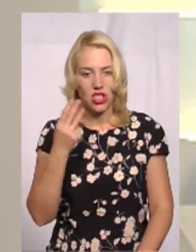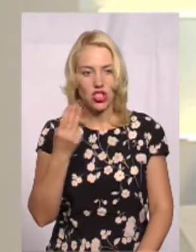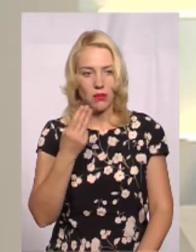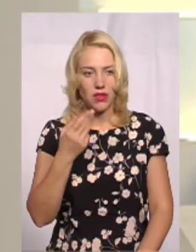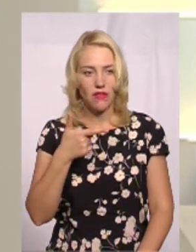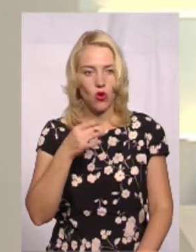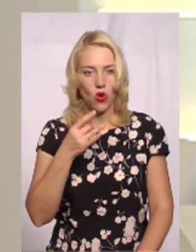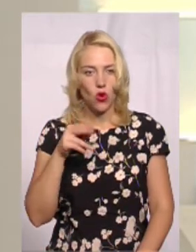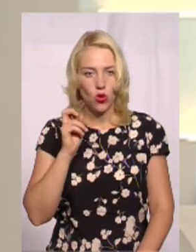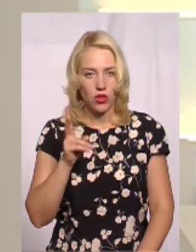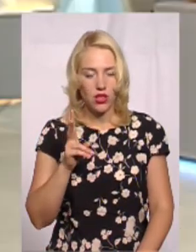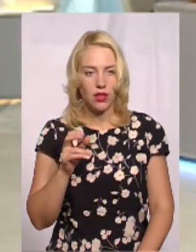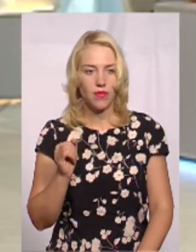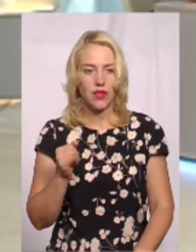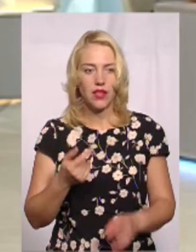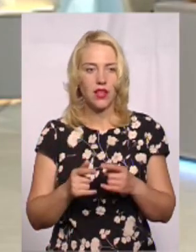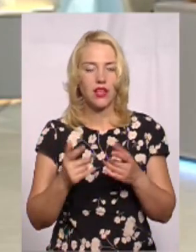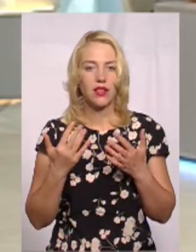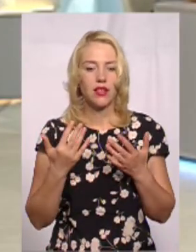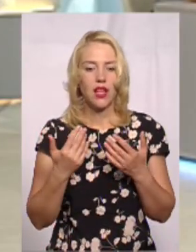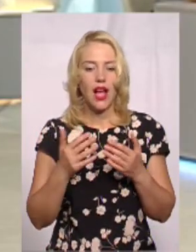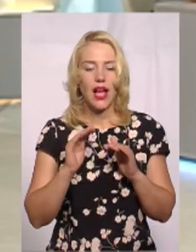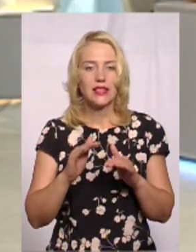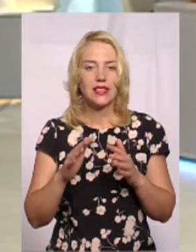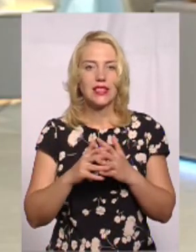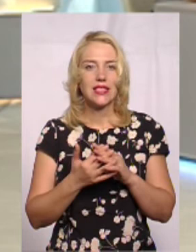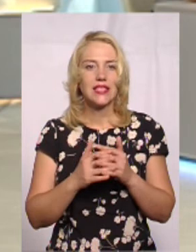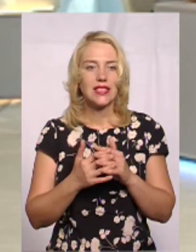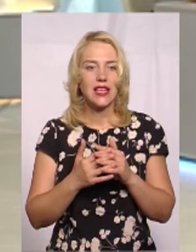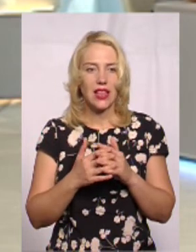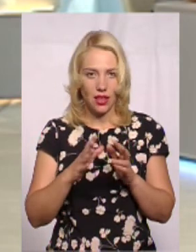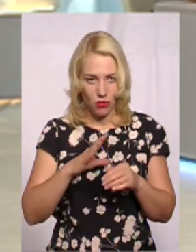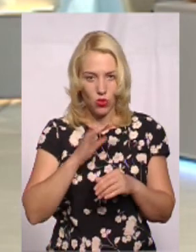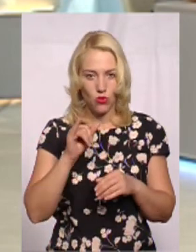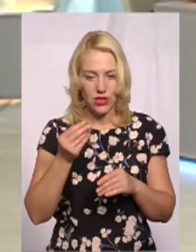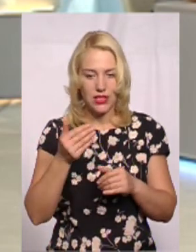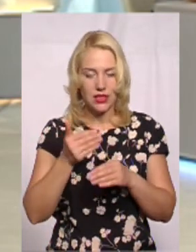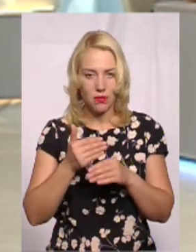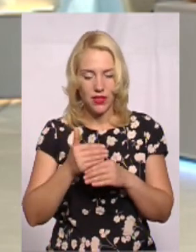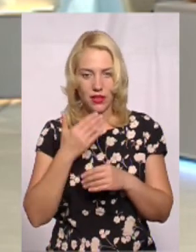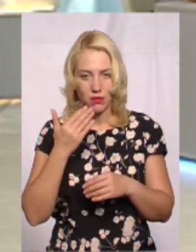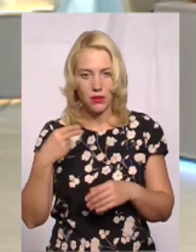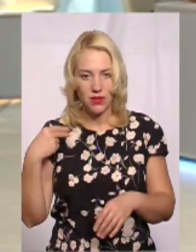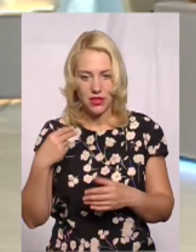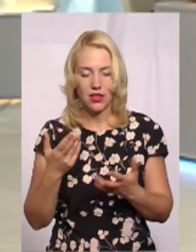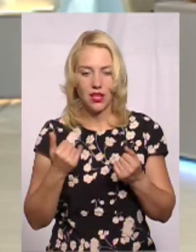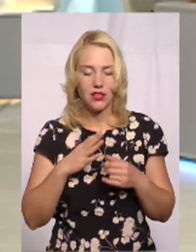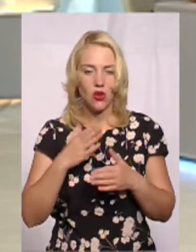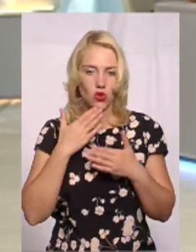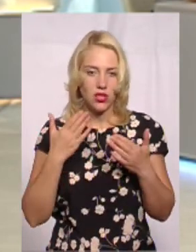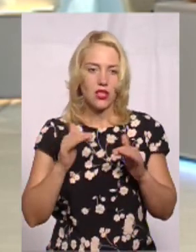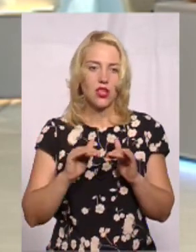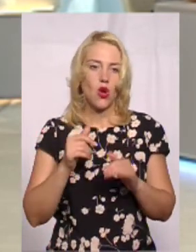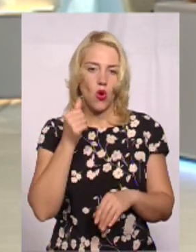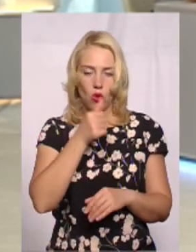Шепетівки і Городка. А були взагалі колись діти із села стипендіантами так, президентськими? Так, було, ну, за останні роки були діти із сільських